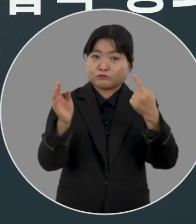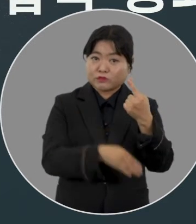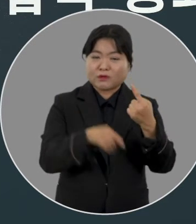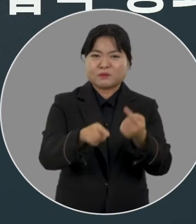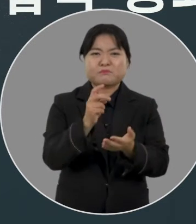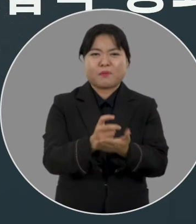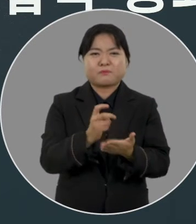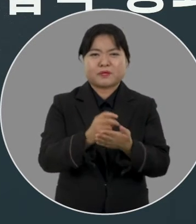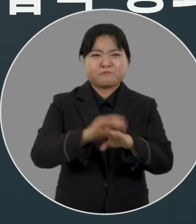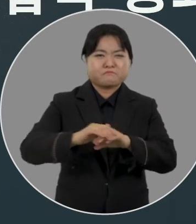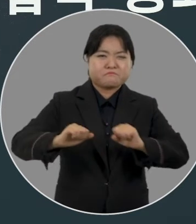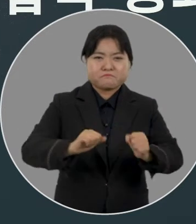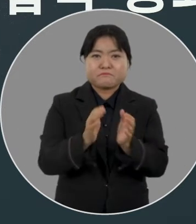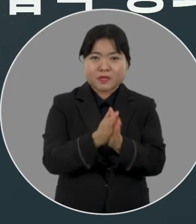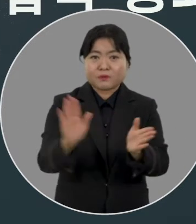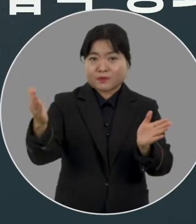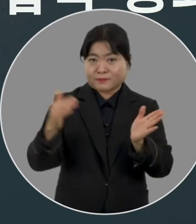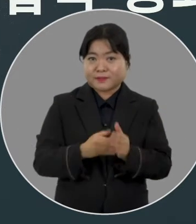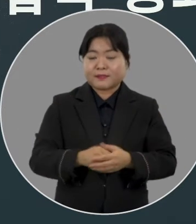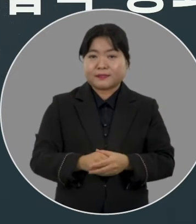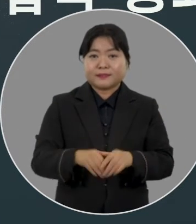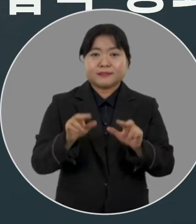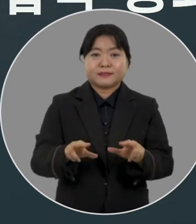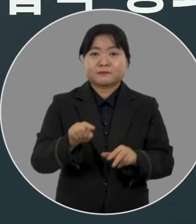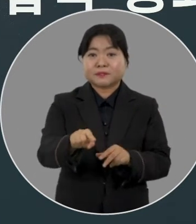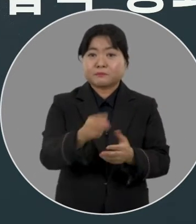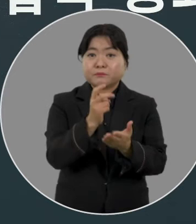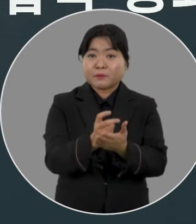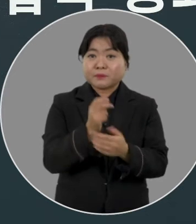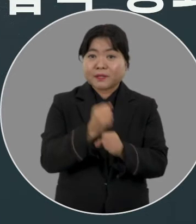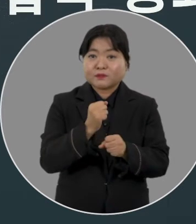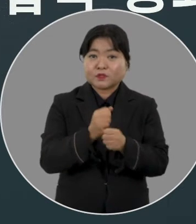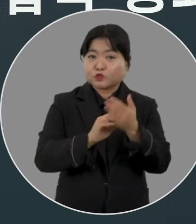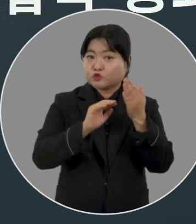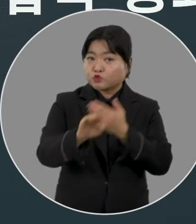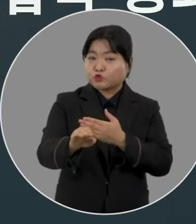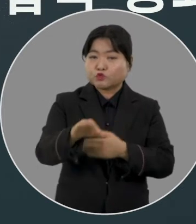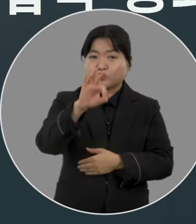1951년부터 이 법이 발효가 됐죠. 지금 그 법이 만들어진 이후에